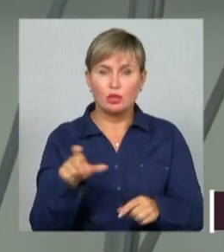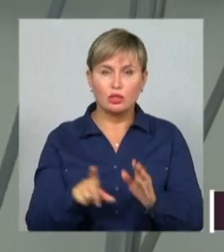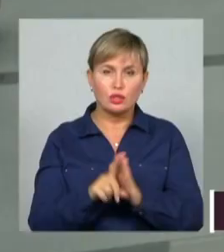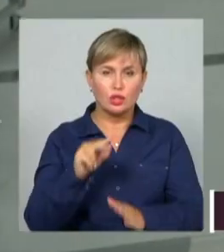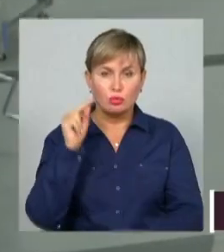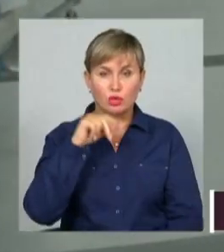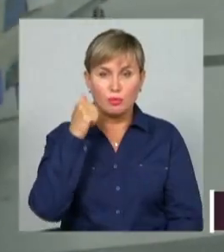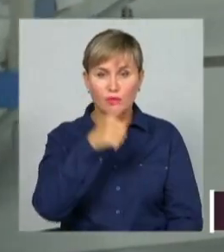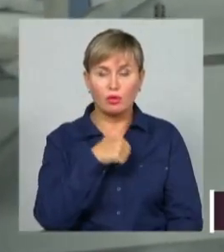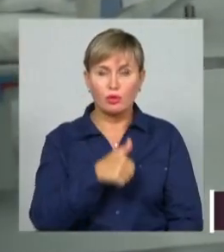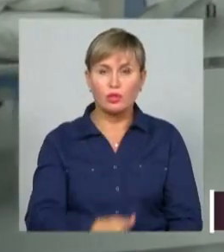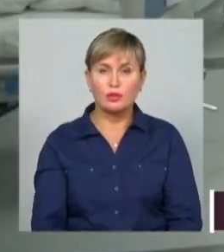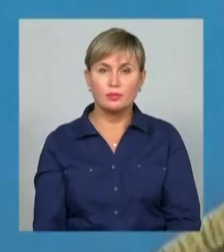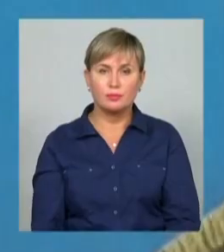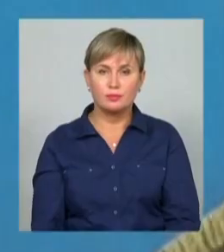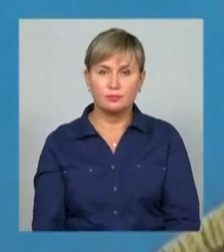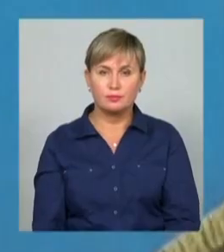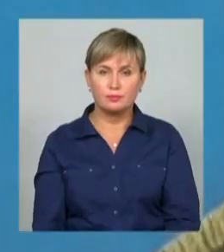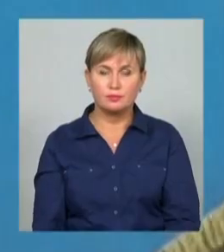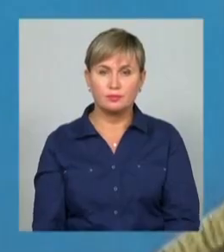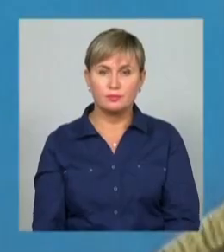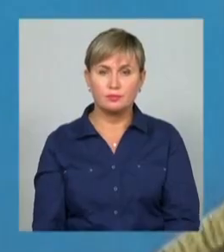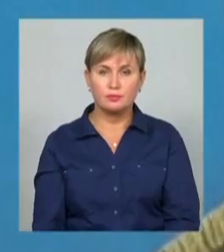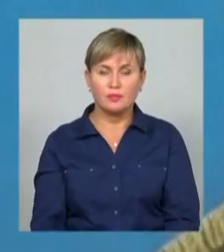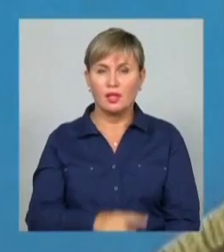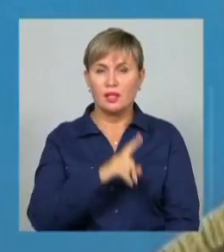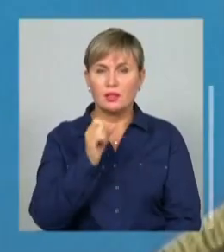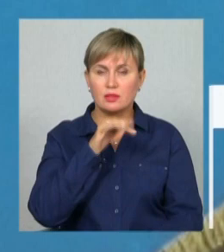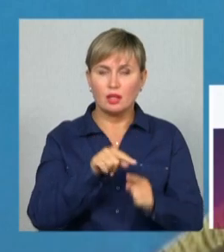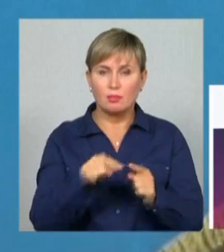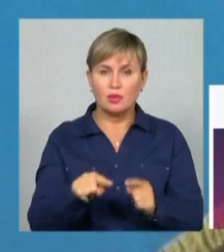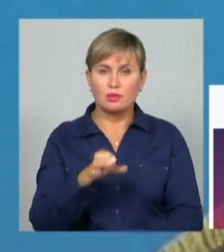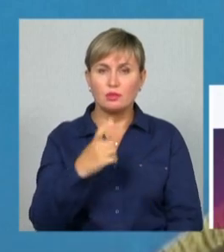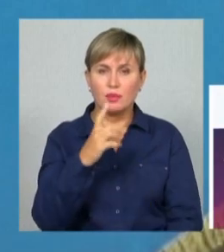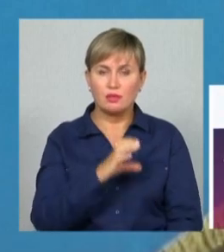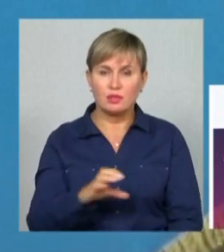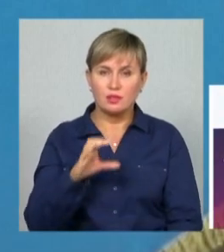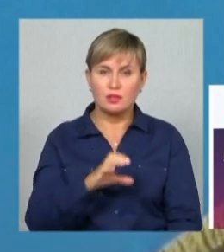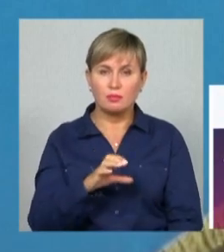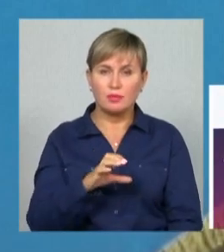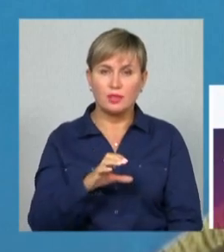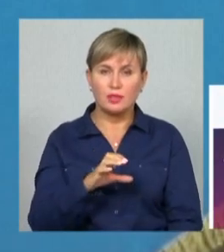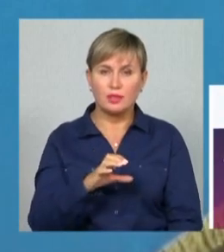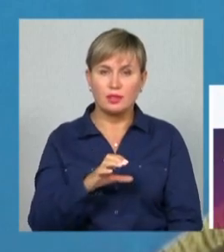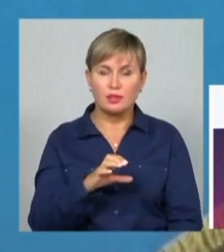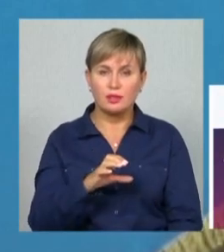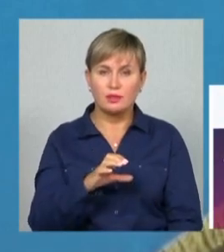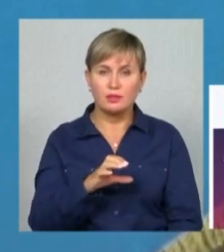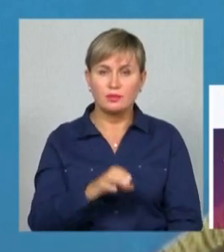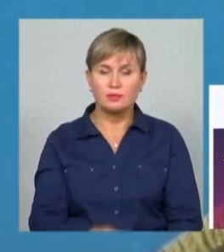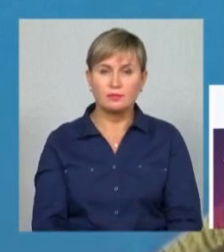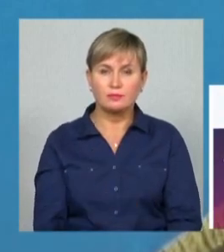учебного года. За период с 1 сентября Вот видите вы